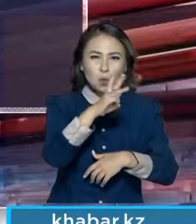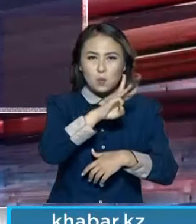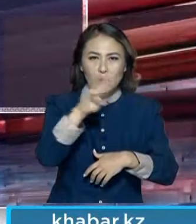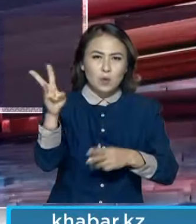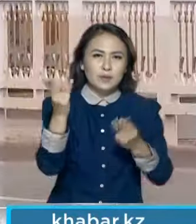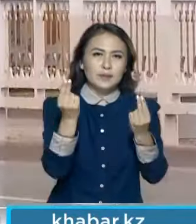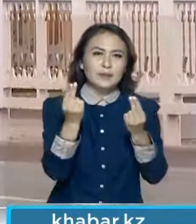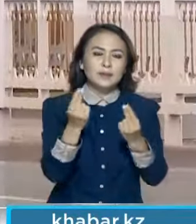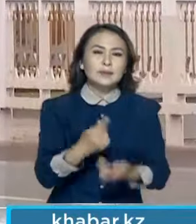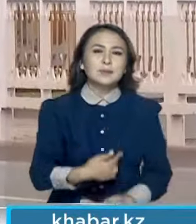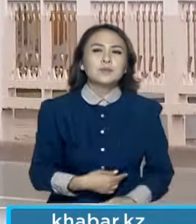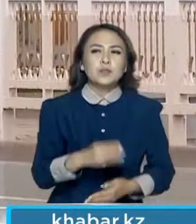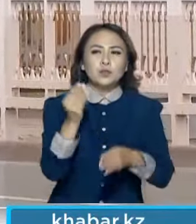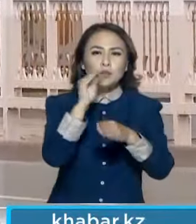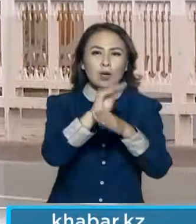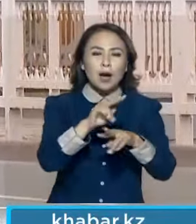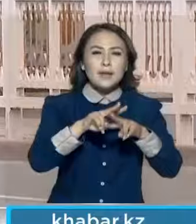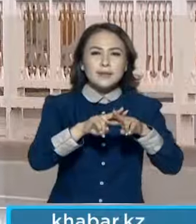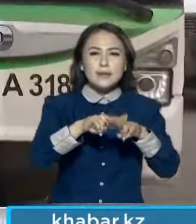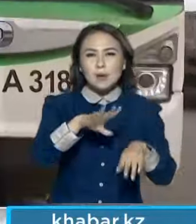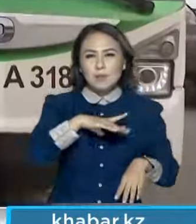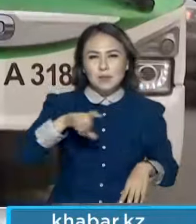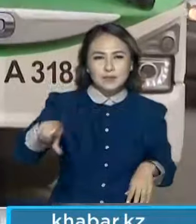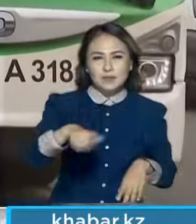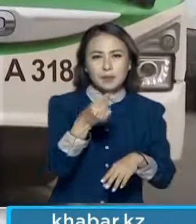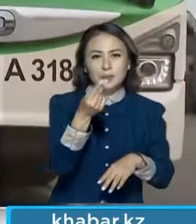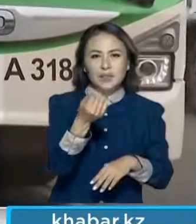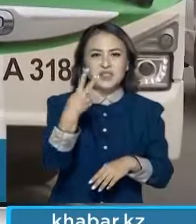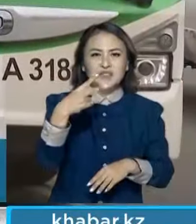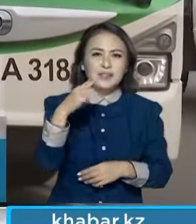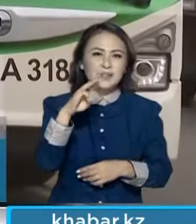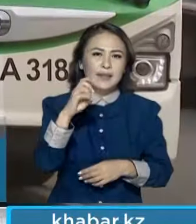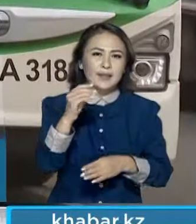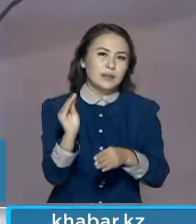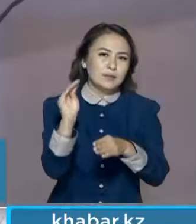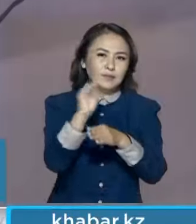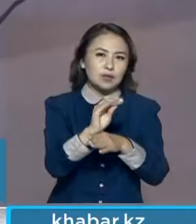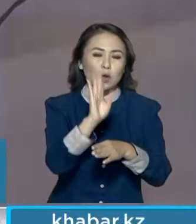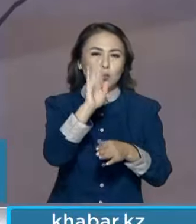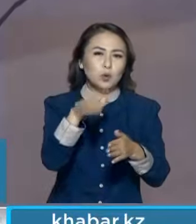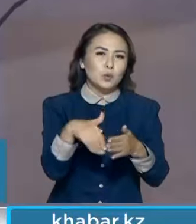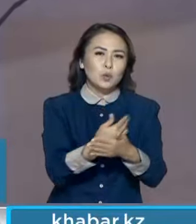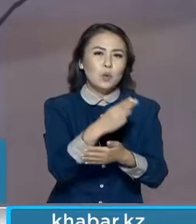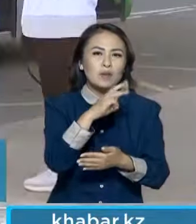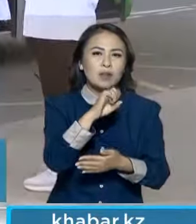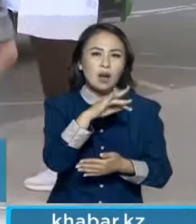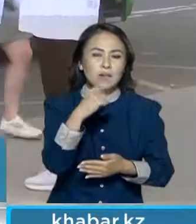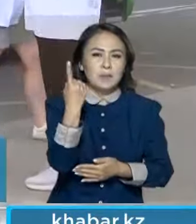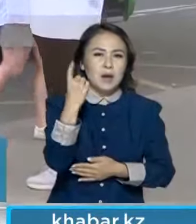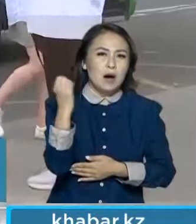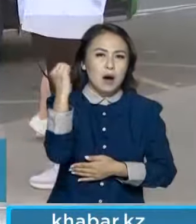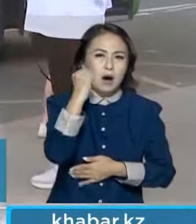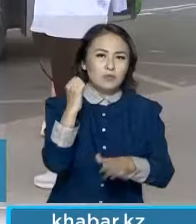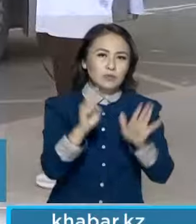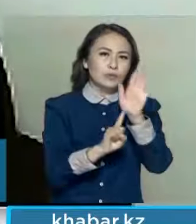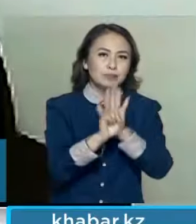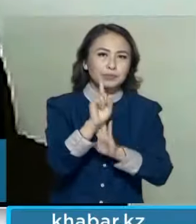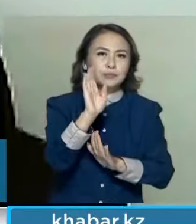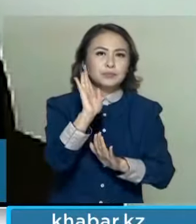теңгеден асады. Айтпақшы, Астанада жол ақысы 20 теңгеге қымбаттайтын болды. Жаңа тариф 1 тамыздан бастап күшіне